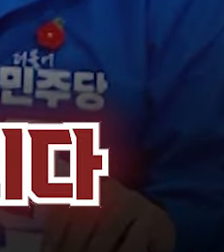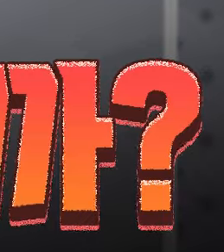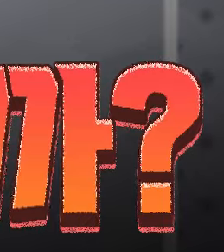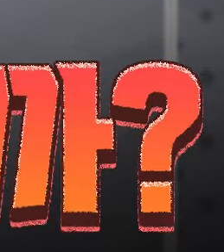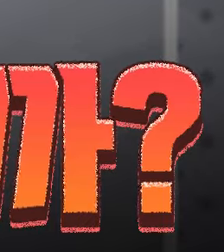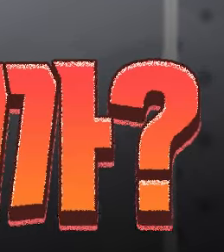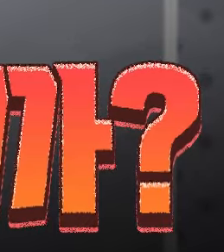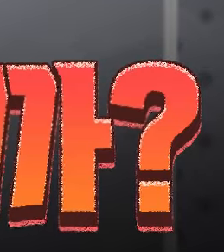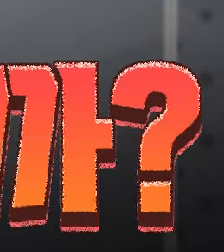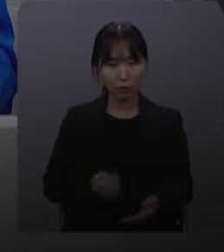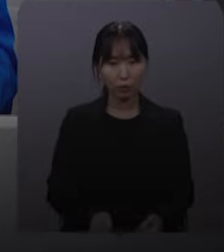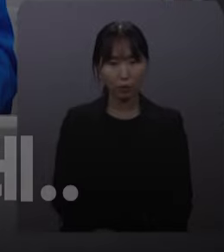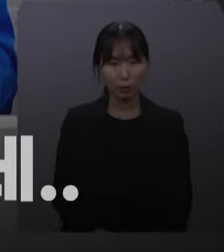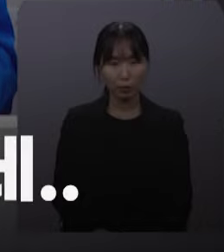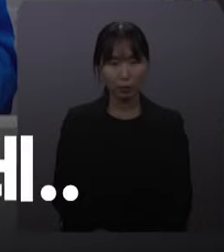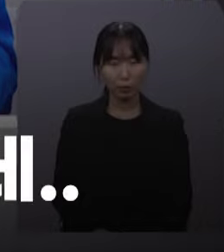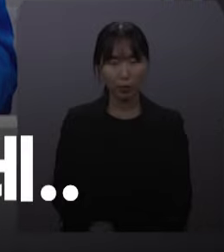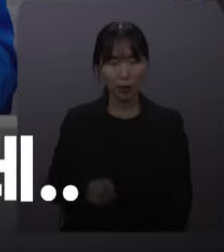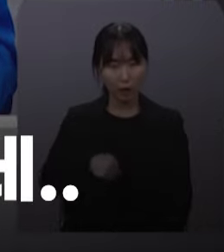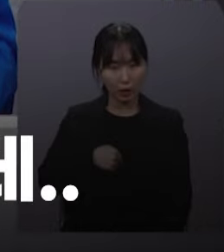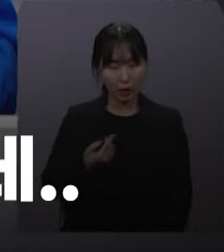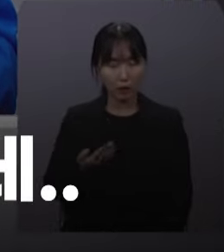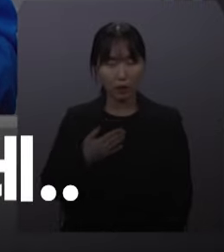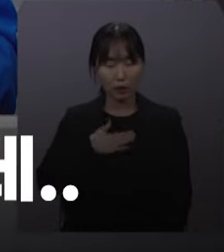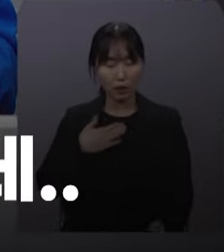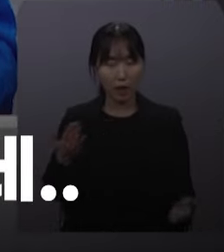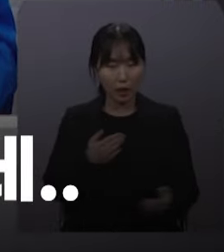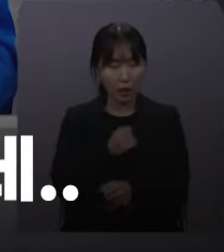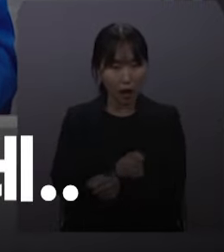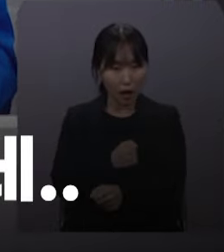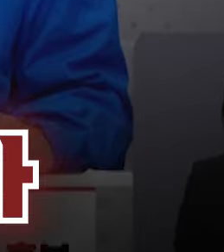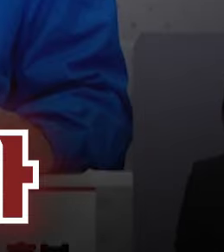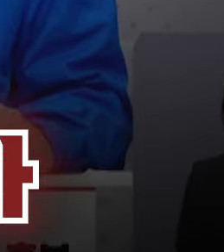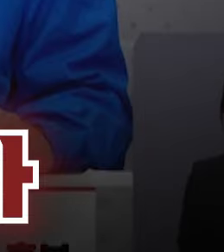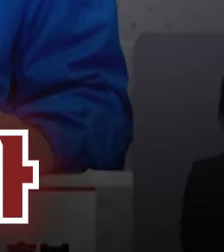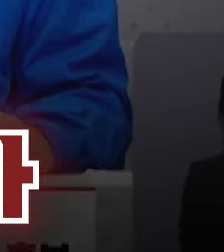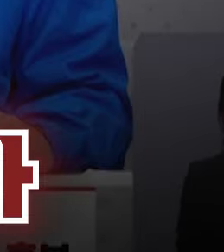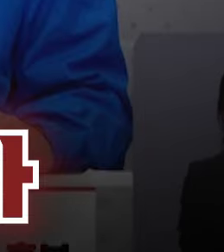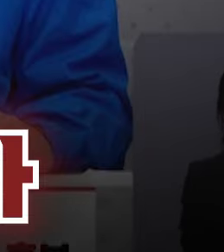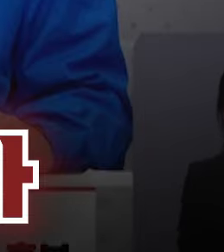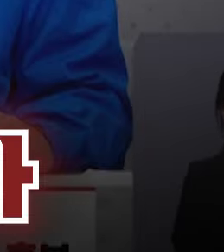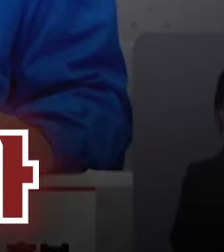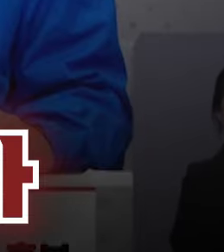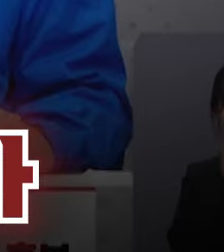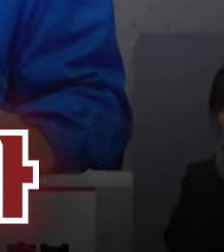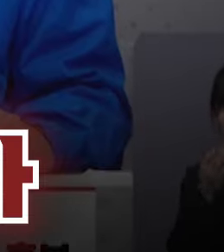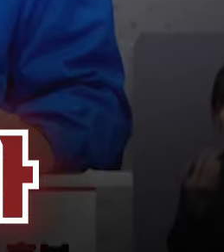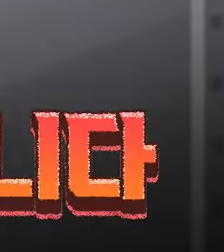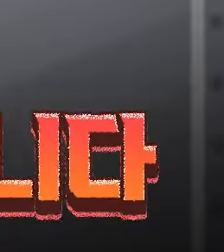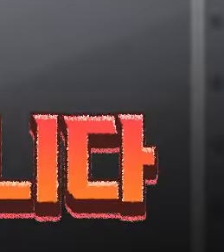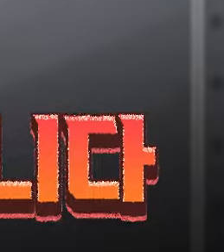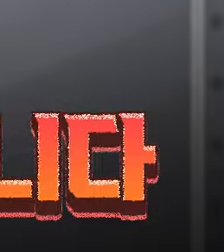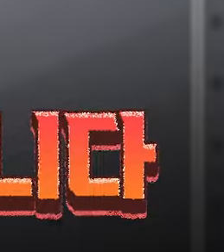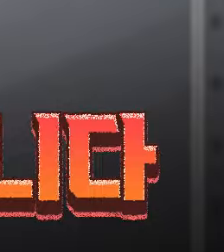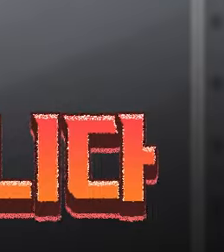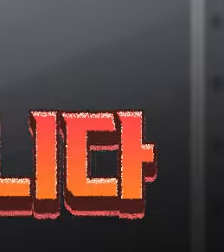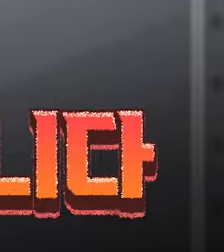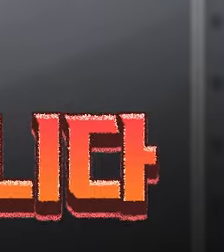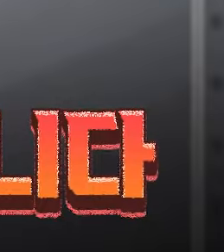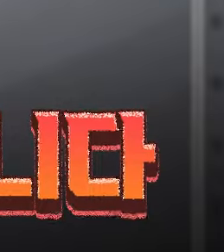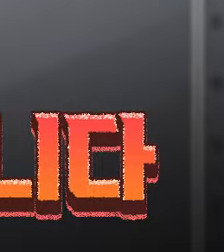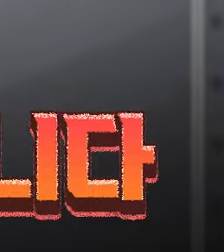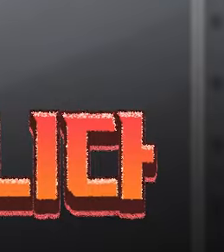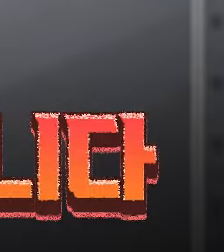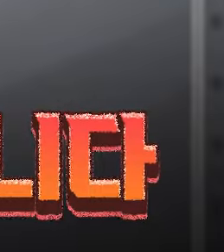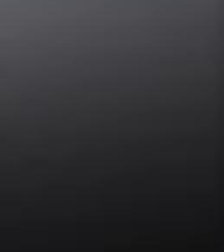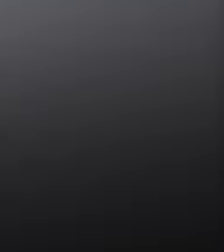2월입니다 타임머신 하셨습니까 본인이 하신 일이 제 3연육교 아니다라고 하셨는데 스스로 잘못을 인정하신 겁니다 사과를 해 주셔야